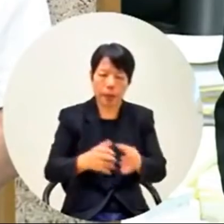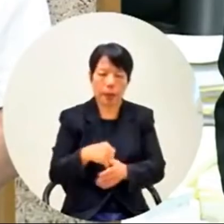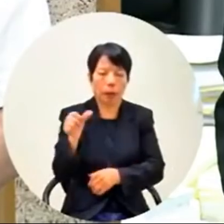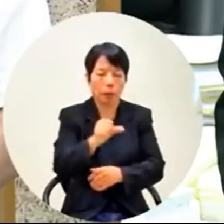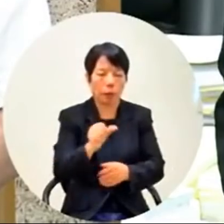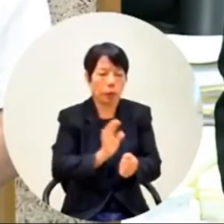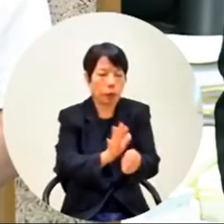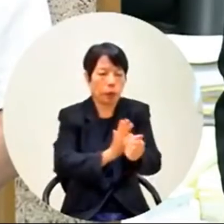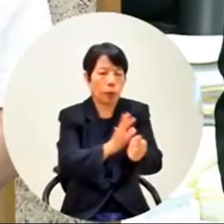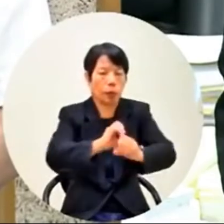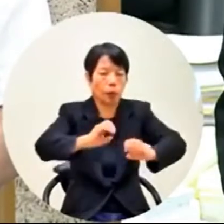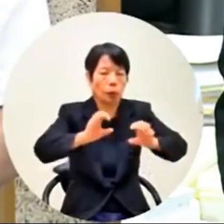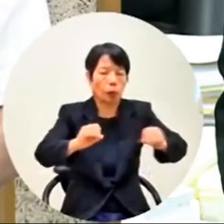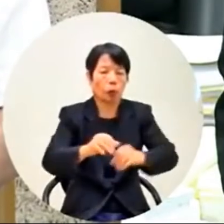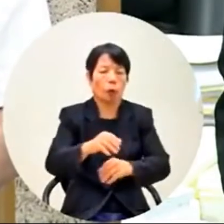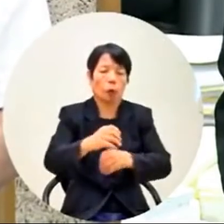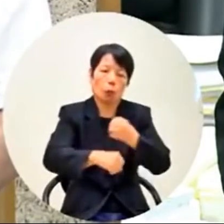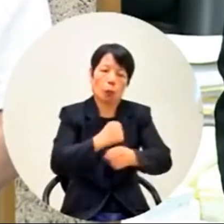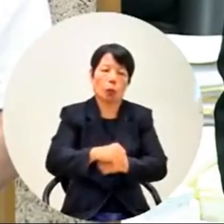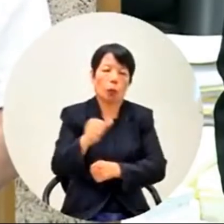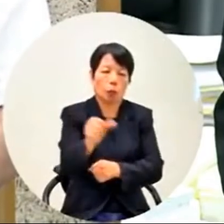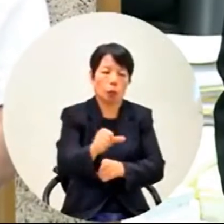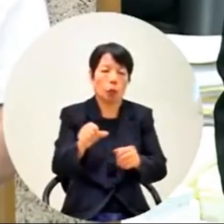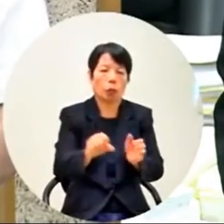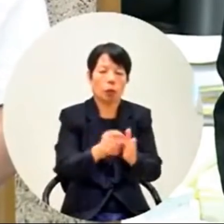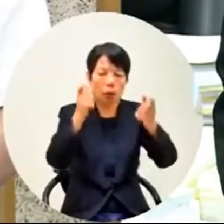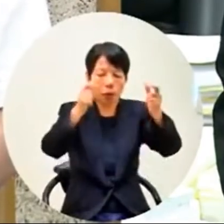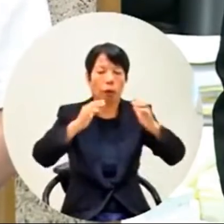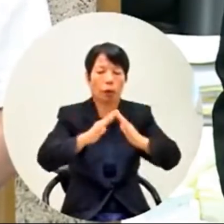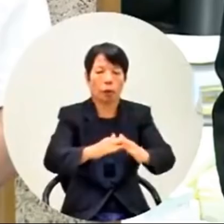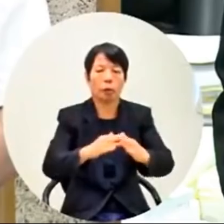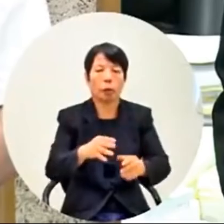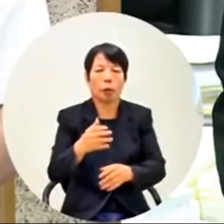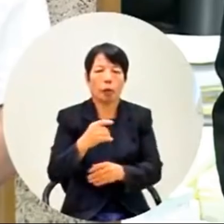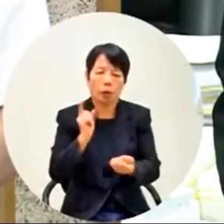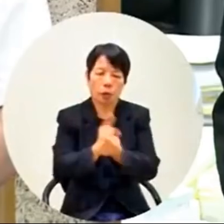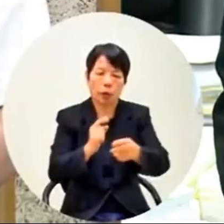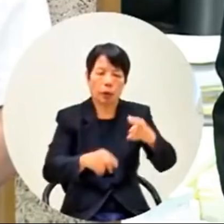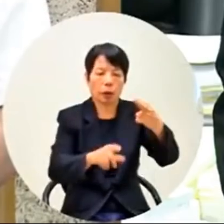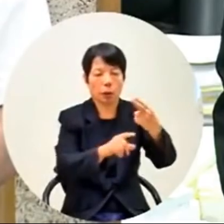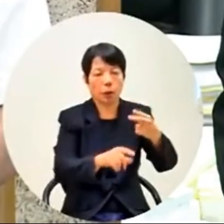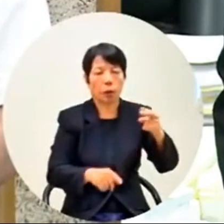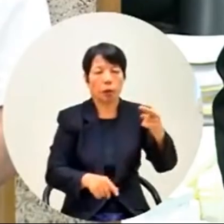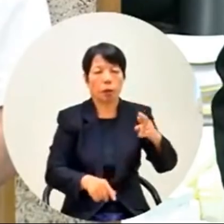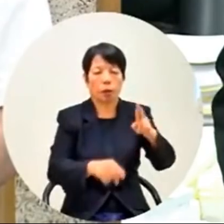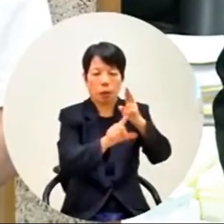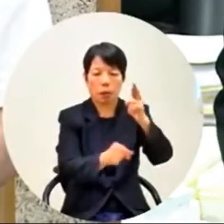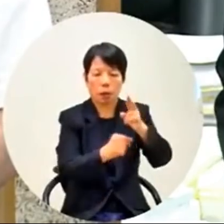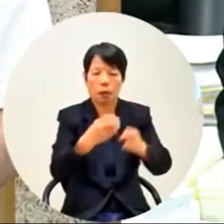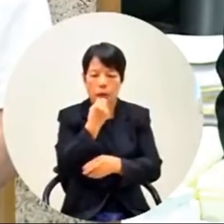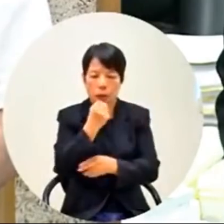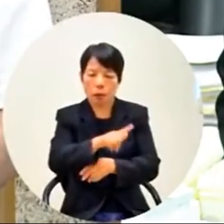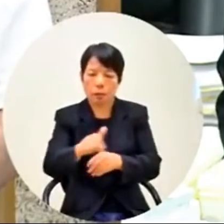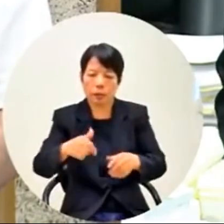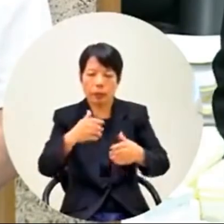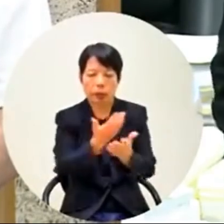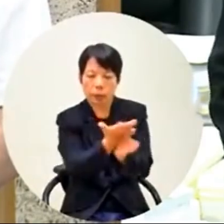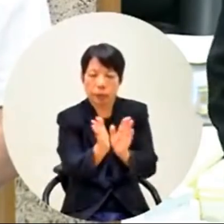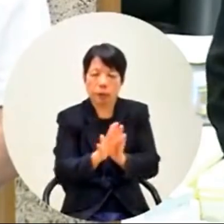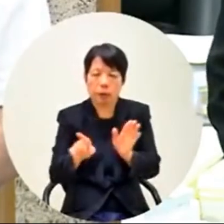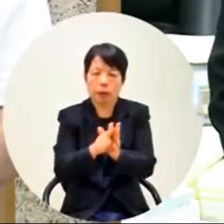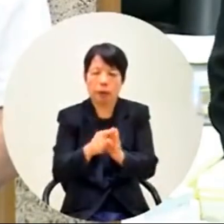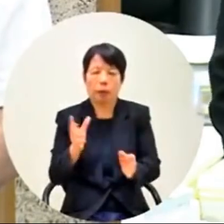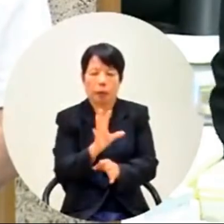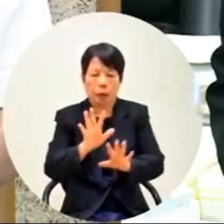活动，那在这个月包括高雄食品展，还有12月的台北食品展，那还有这